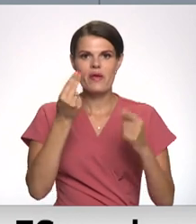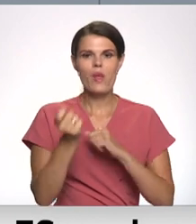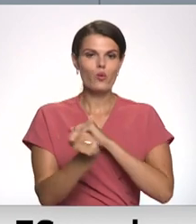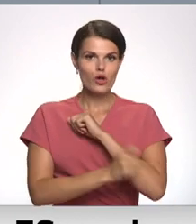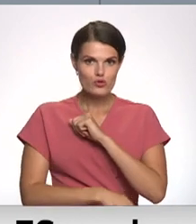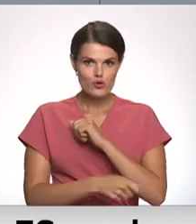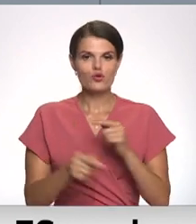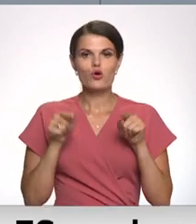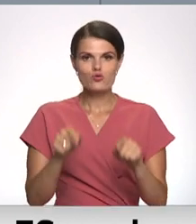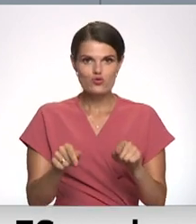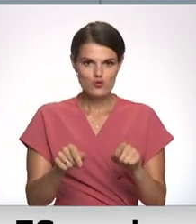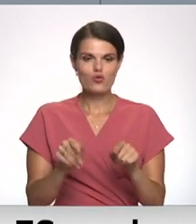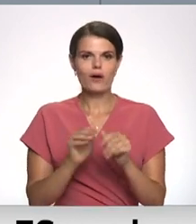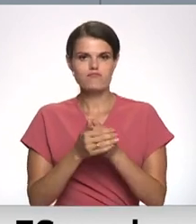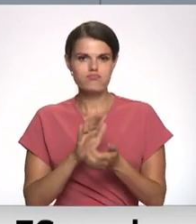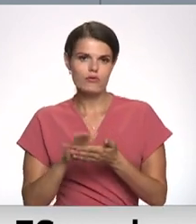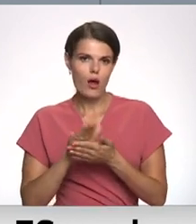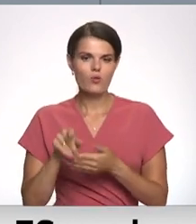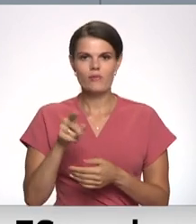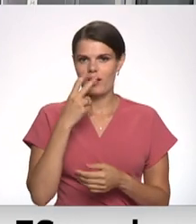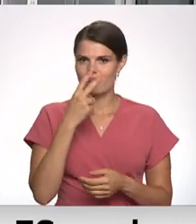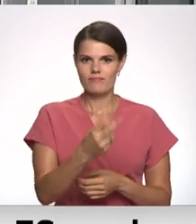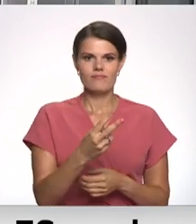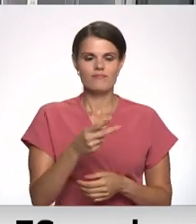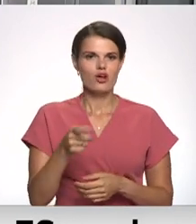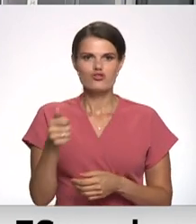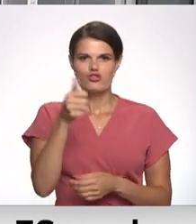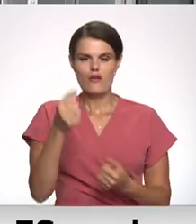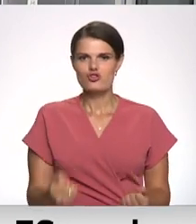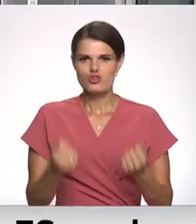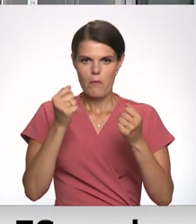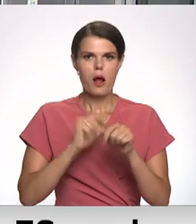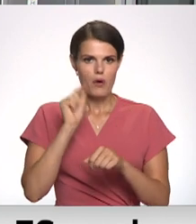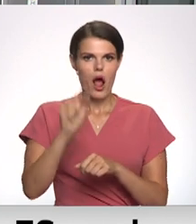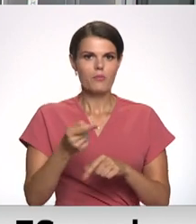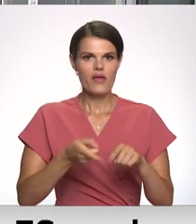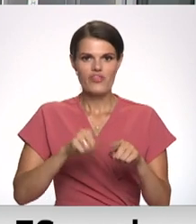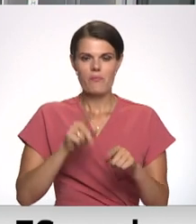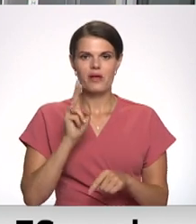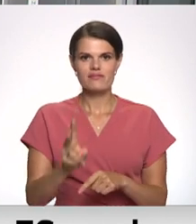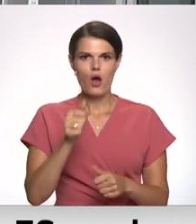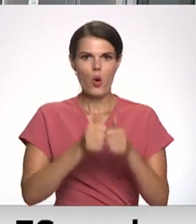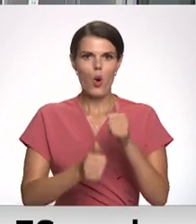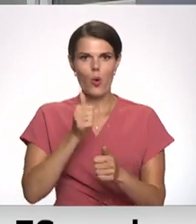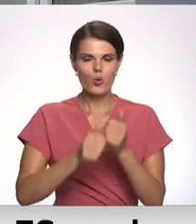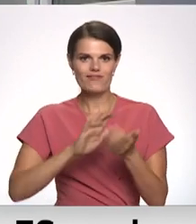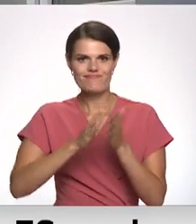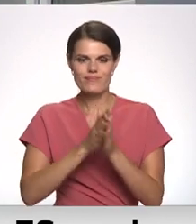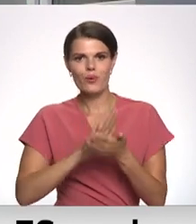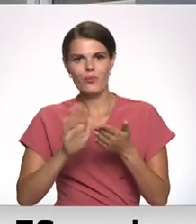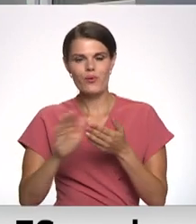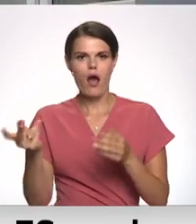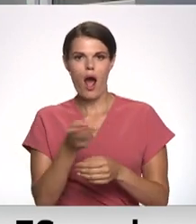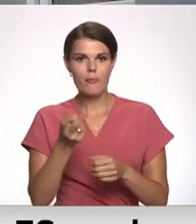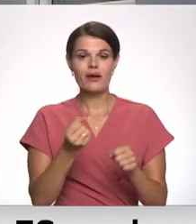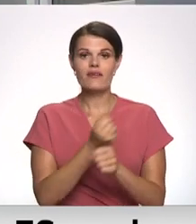sods. Šo darījumu konkurences sargi raksturo kā sevišķi smagu, jo konkurence kropļota no abām pusēm – gan